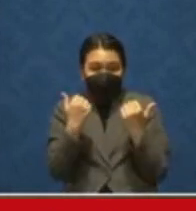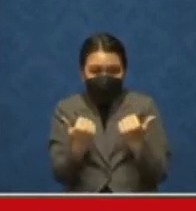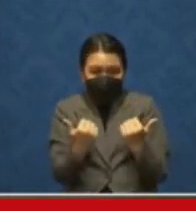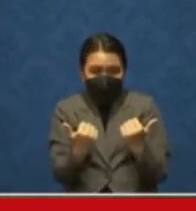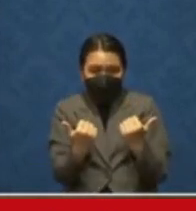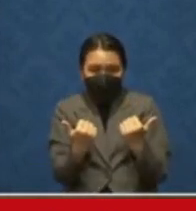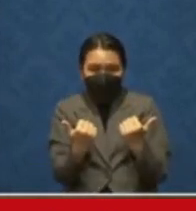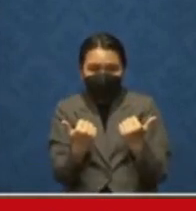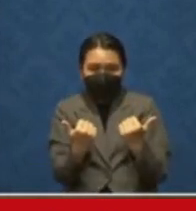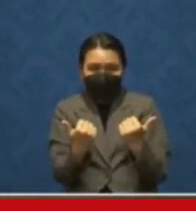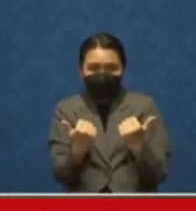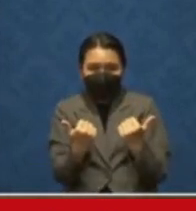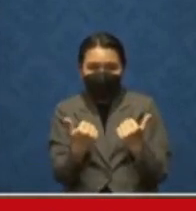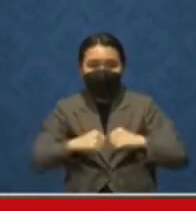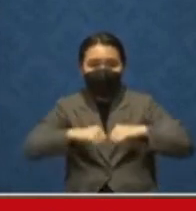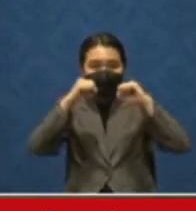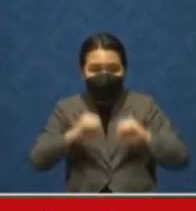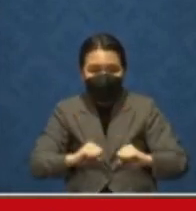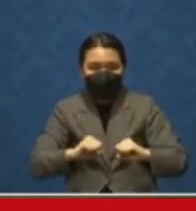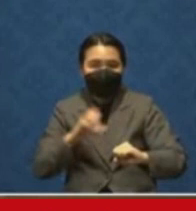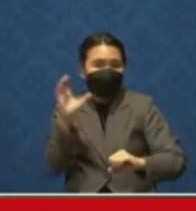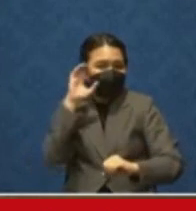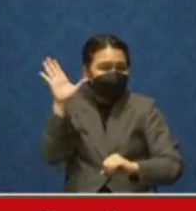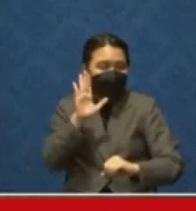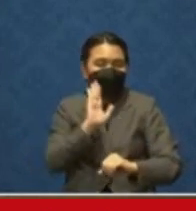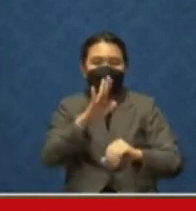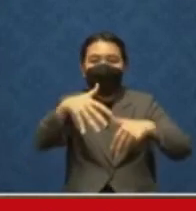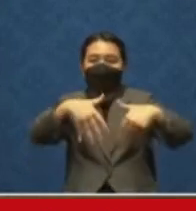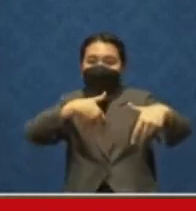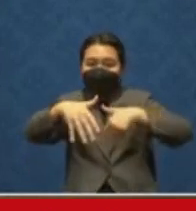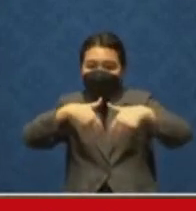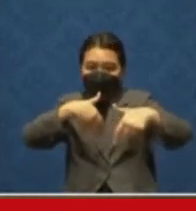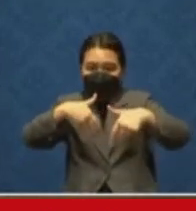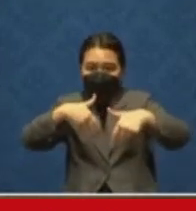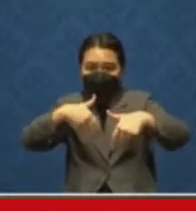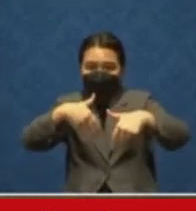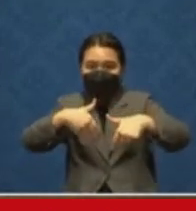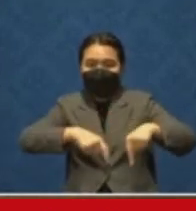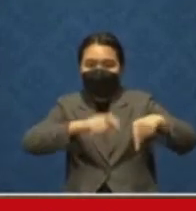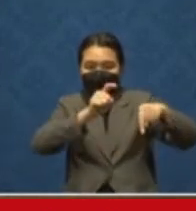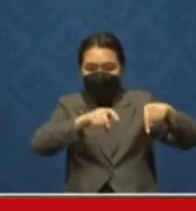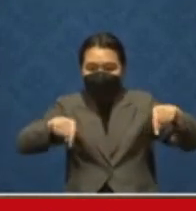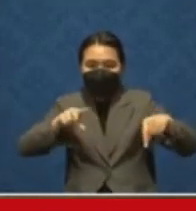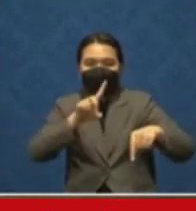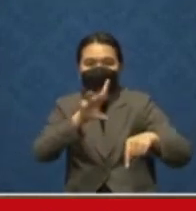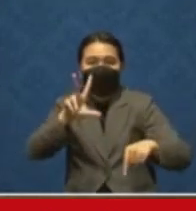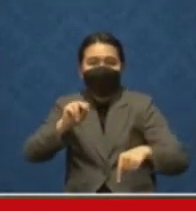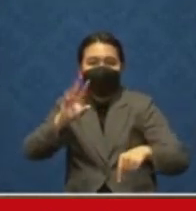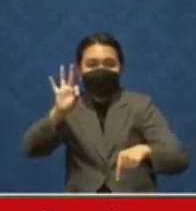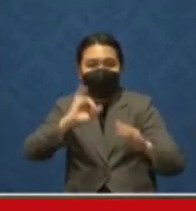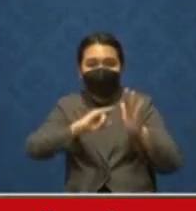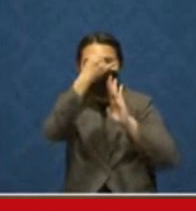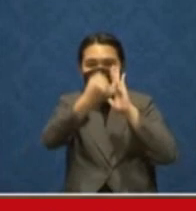80 90 9999ไว้วางใจ 11แต่มาล่าสุดอันนี้คือ